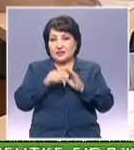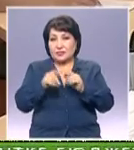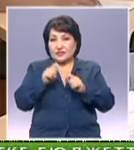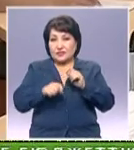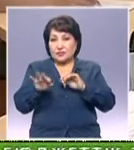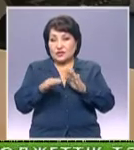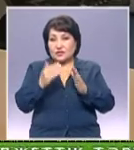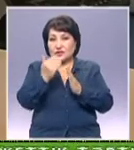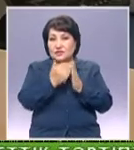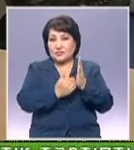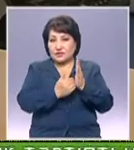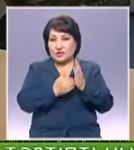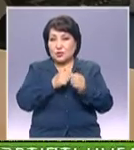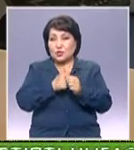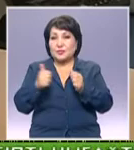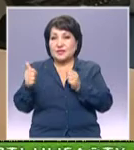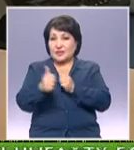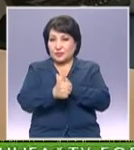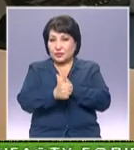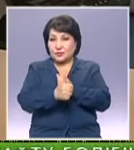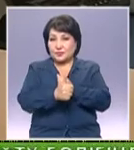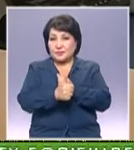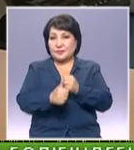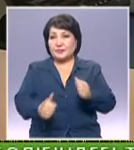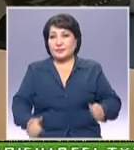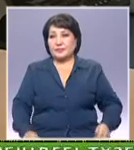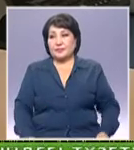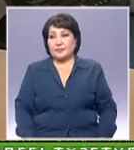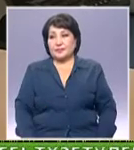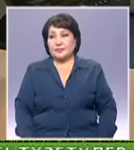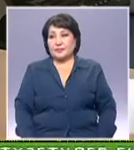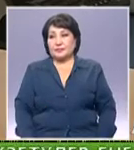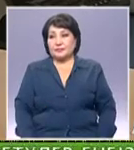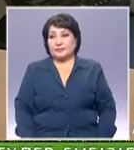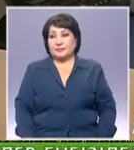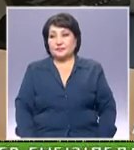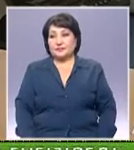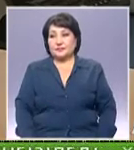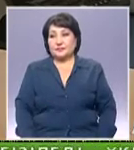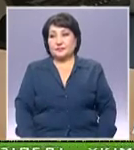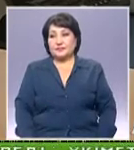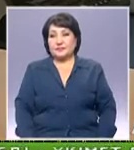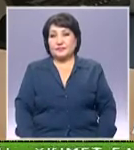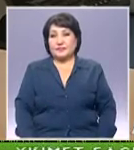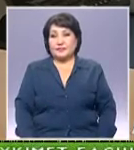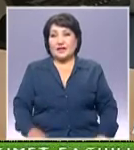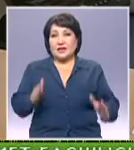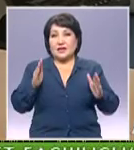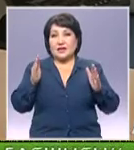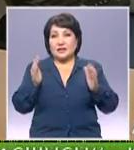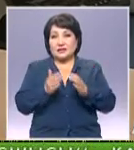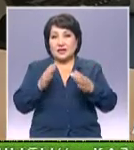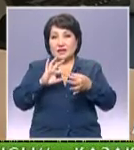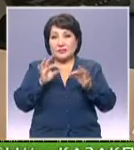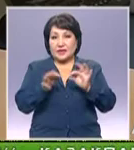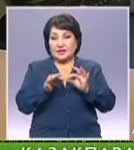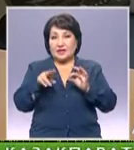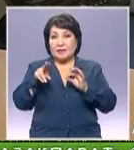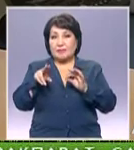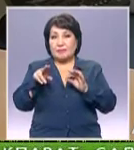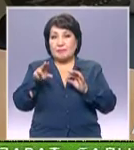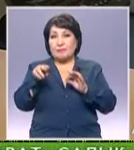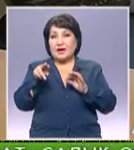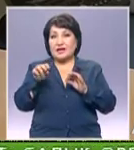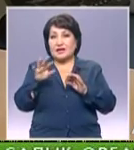бастап тұр. Мы сейчас готовимся к стадии, к второй стадии отборочной кампании. Қысқа олимпиада, паралимпиада ойындарын